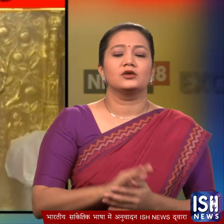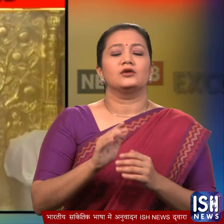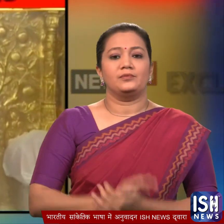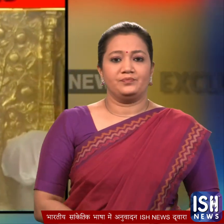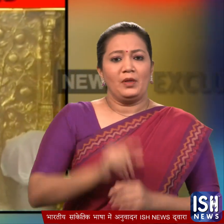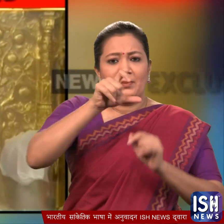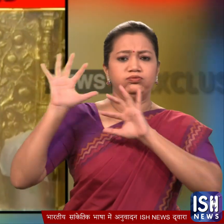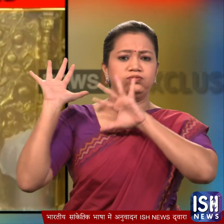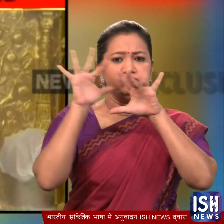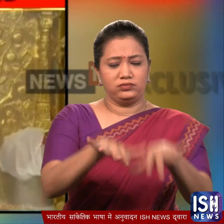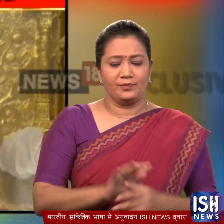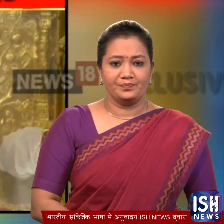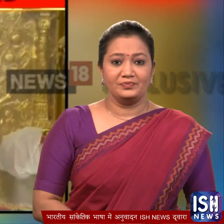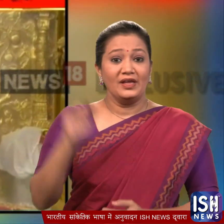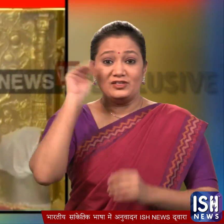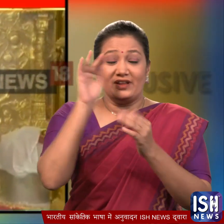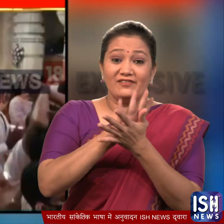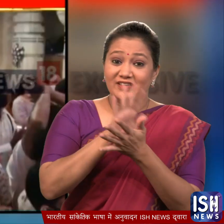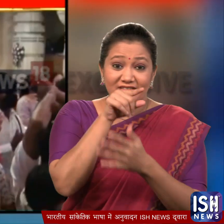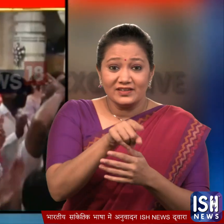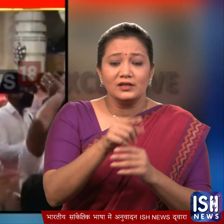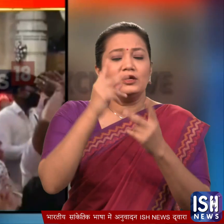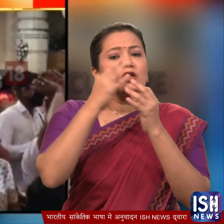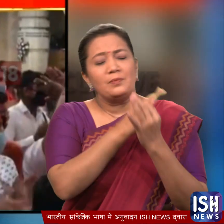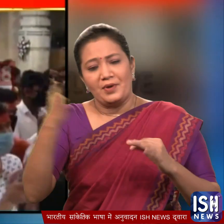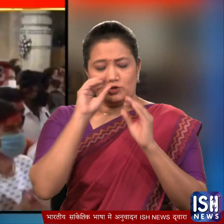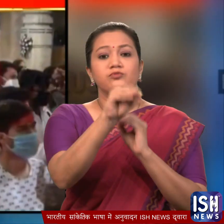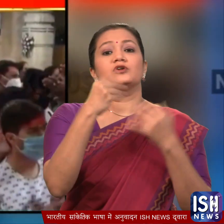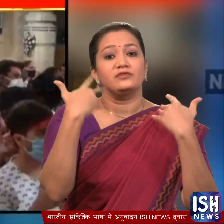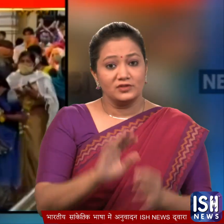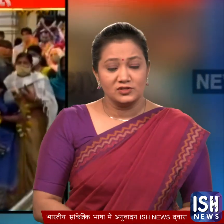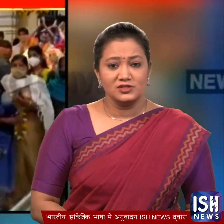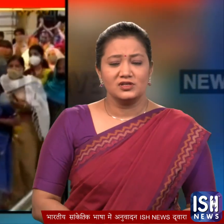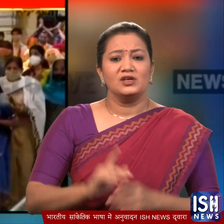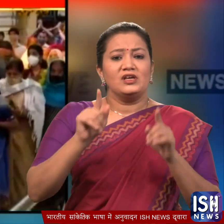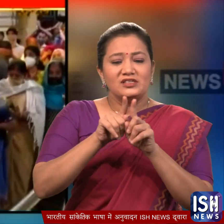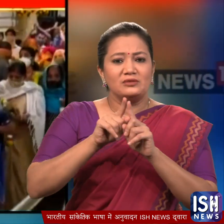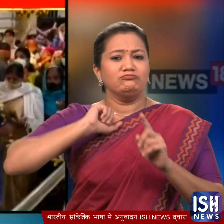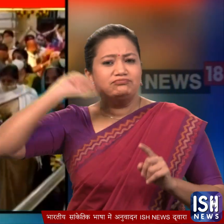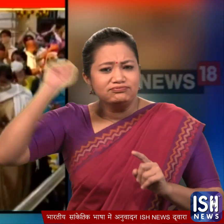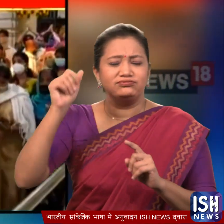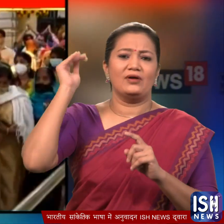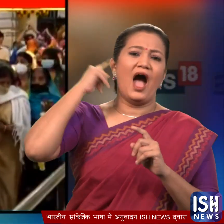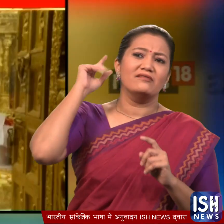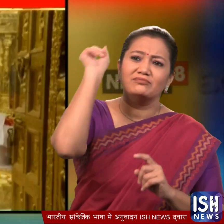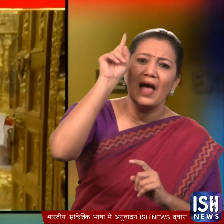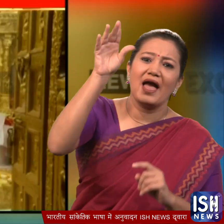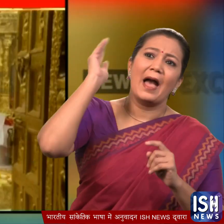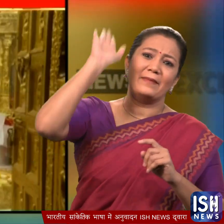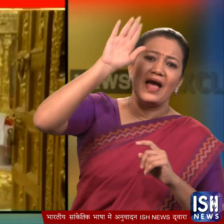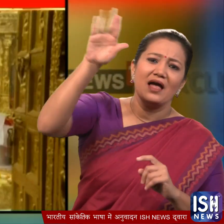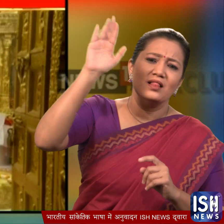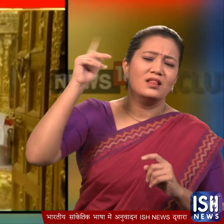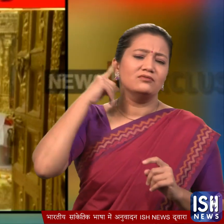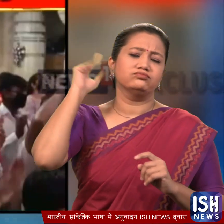के दर्शन के लिए लोग मंदिर पहुंचे। शिवरात्रि के अवसर पर मंदिर में विशेष पूजा की गई। इस दौरान पूरा मंदिर जयकारों और घंटियों की आवाज से गूंज